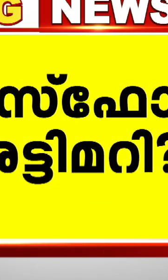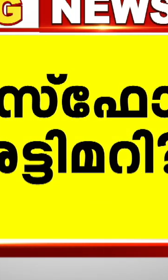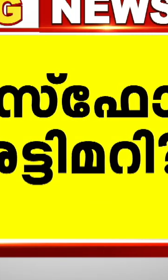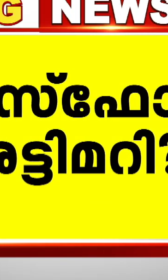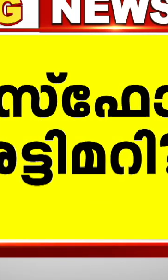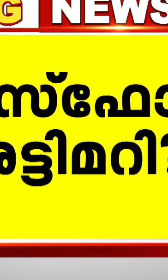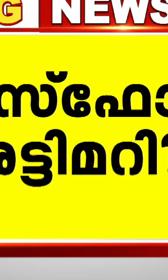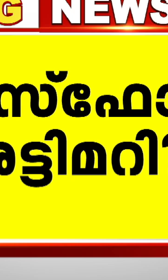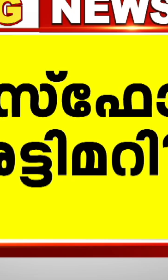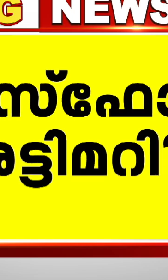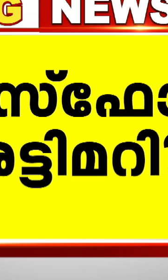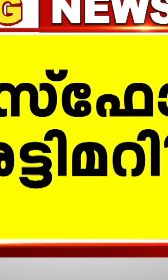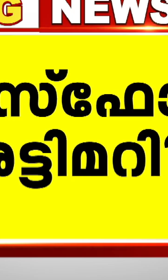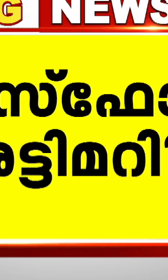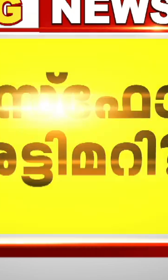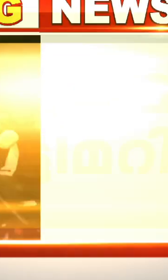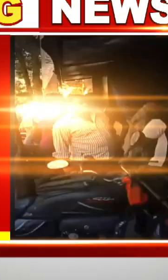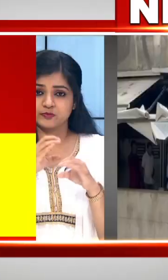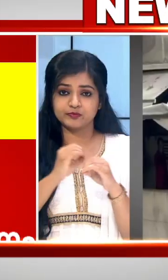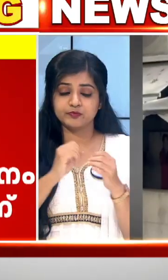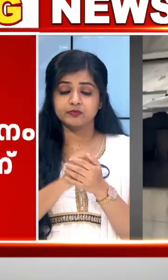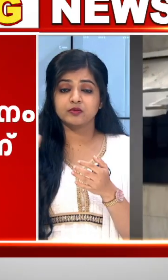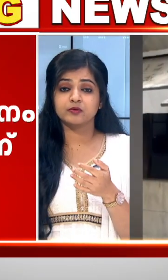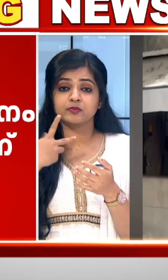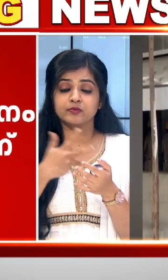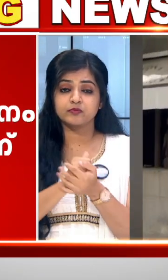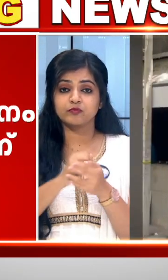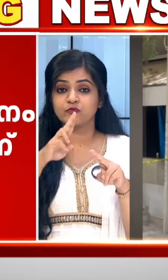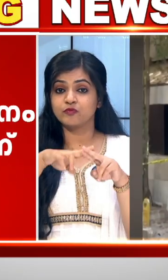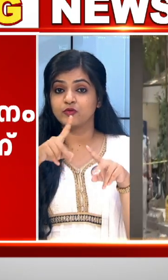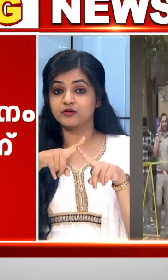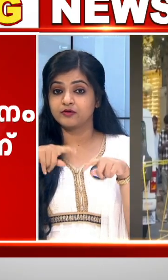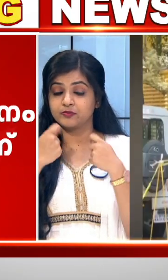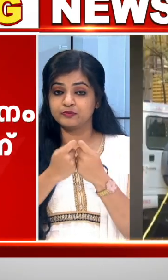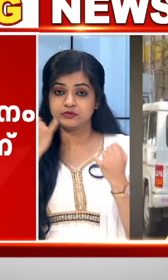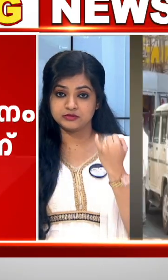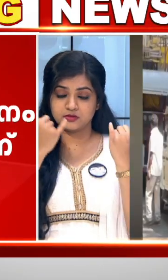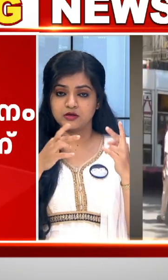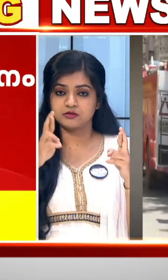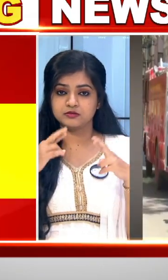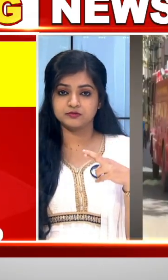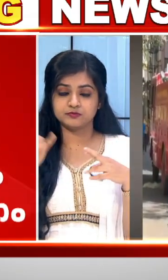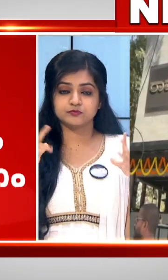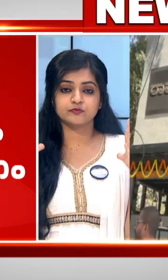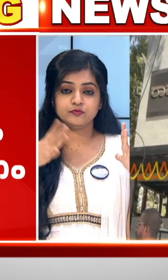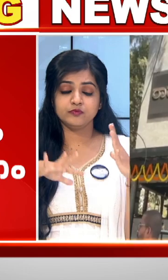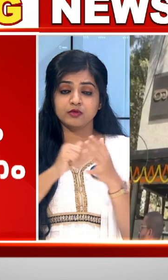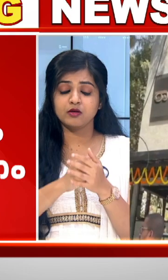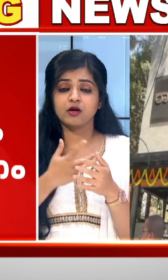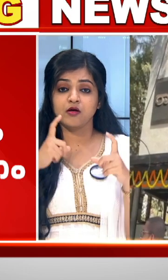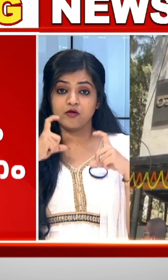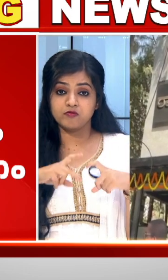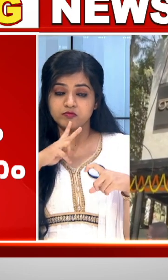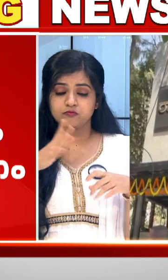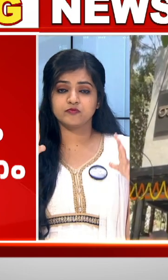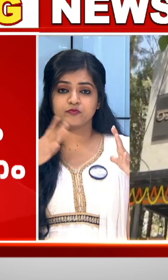തന്നെ സ്ഥിരീകരിക്കുന്നില്ല. അവർ പറയുന്നത് ഫോറൻസിക്കിന്റെ പരിശോധനാ ഫലം വരട്ടെ, അതിനുശേഷം മാത്രമേ ഇത്തരത്തിലുള്ള കാര്യങ്ങളിലേക്കൊക്കെ കടക്കാൻ കഴിയുകയുള്ളൂ.